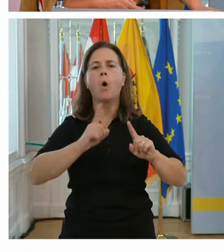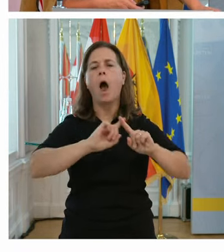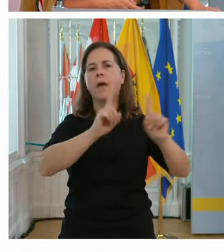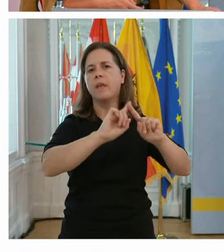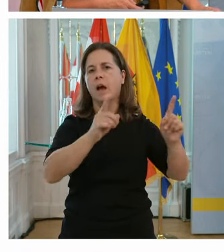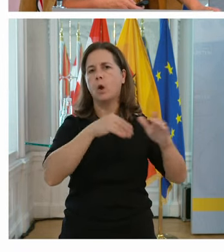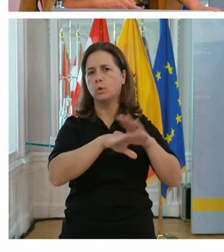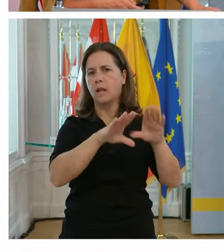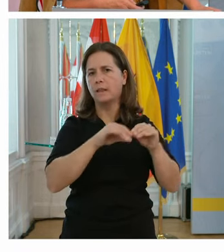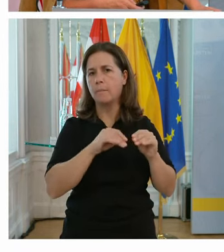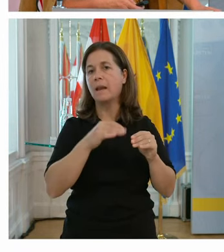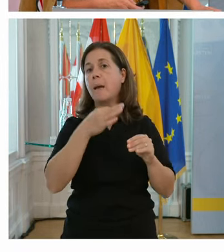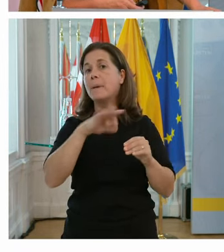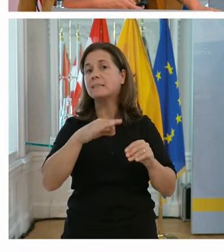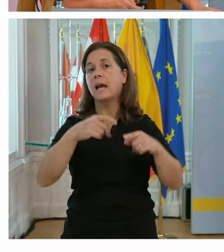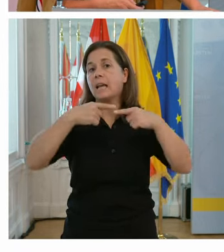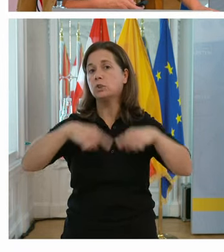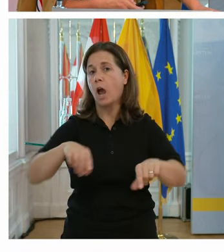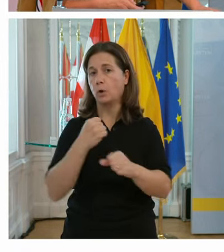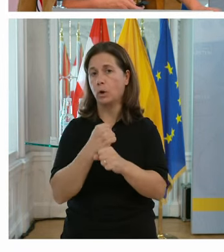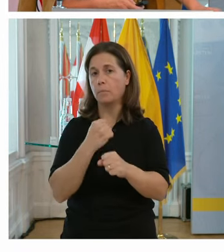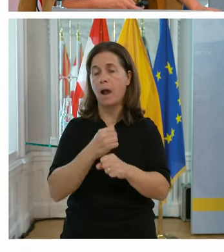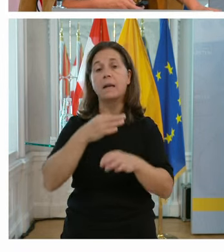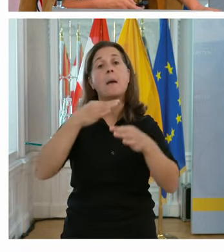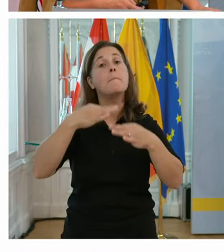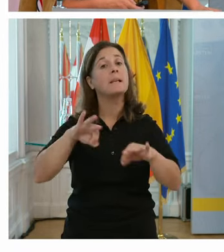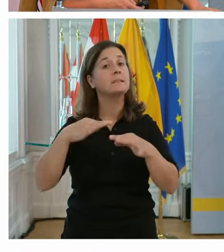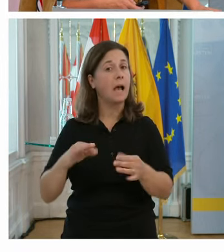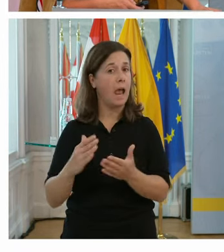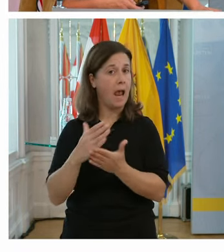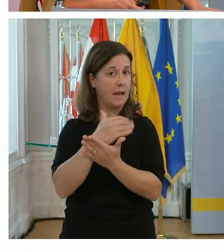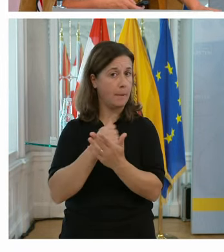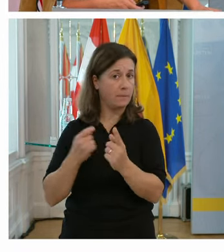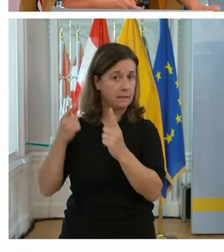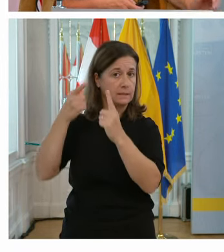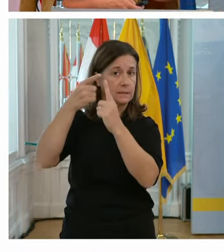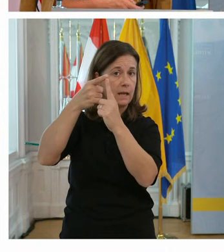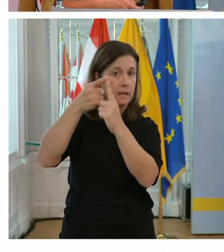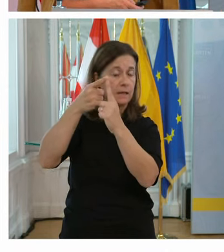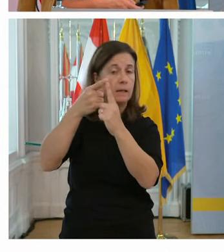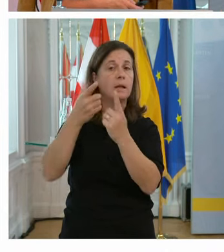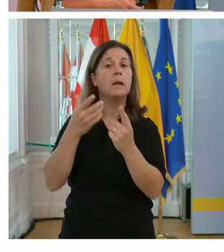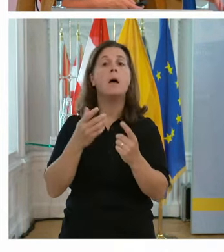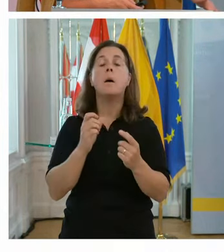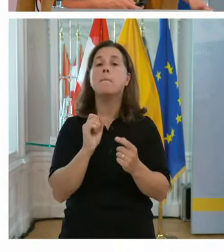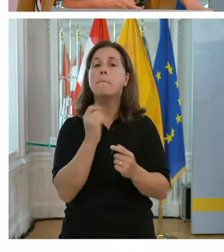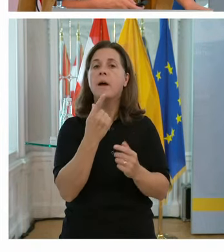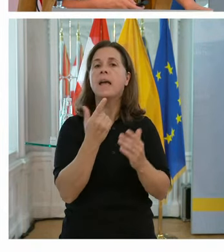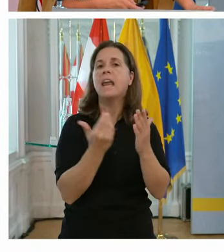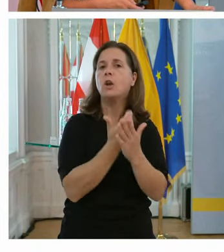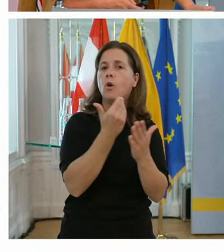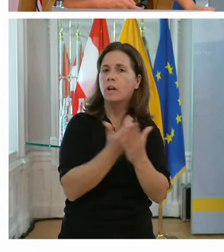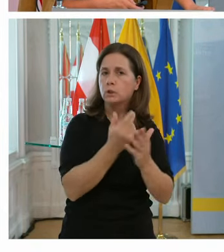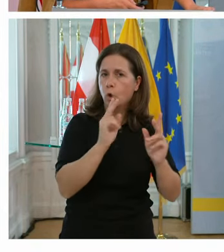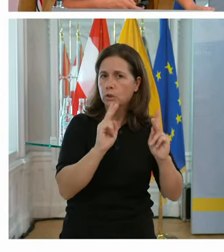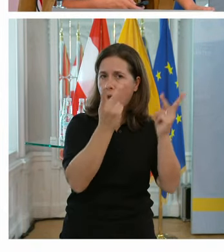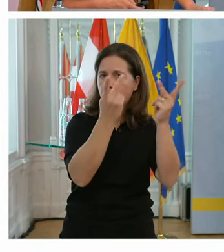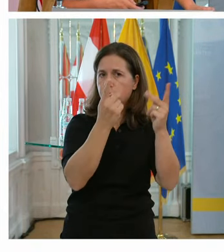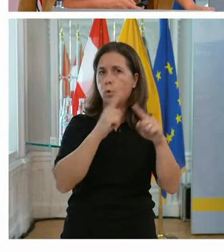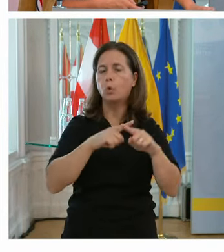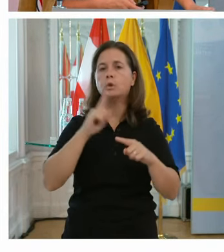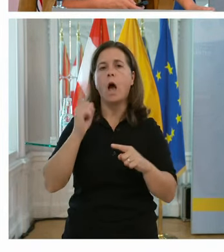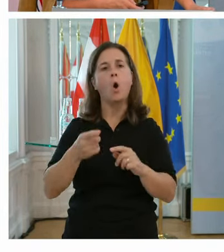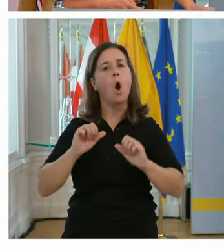bessere Entscheidungen zu treffen, bessere Ergebnisse zu erzielen, sowohl was die Innovationskraft angeht, aber wie